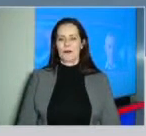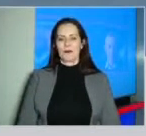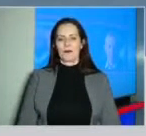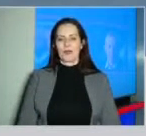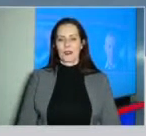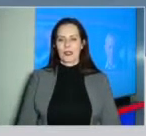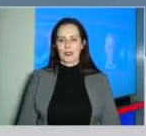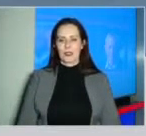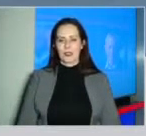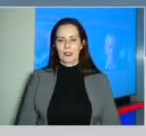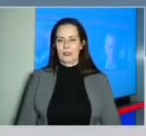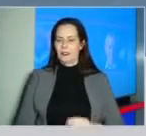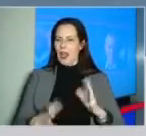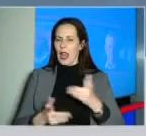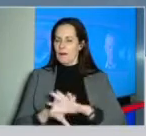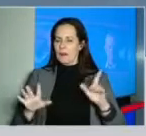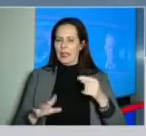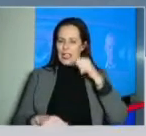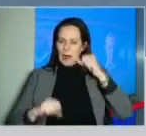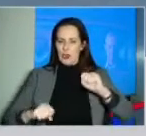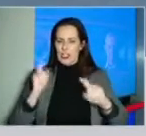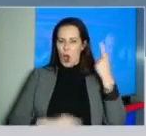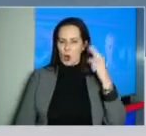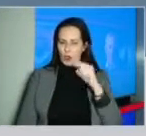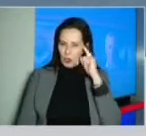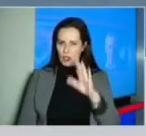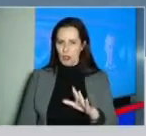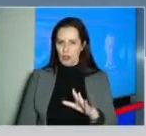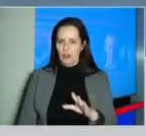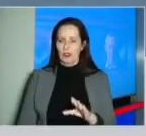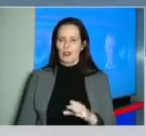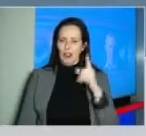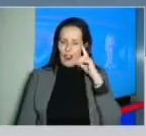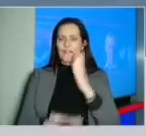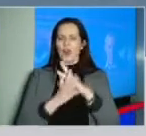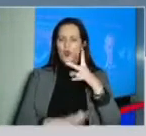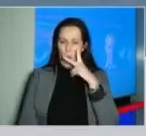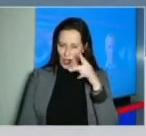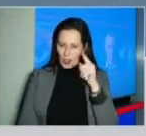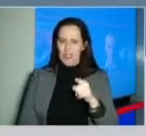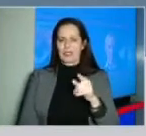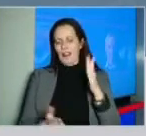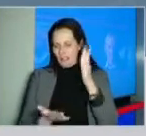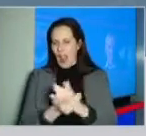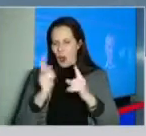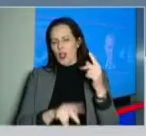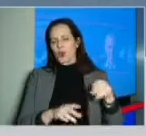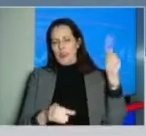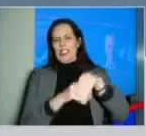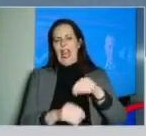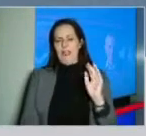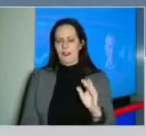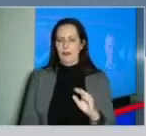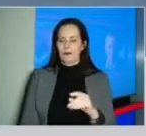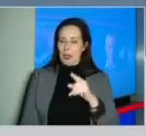וזה באמת אולי... למה בלעדיו זה לא היה קורה, אגב? אני חושבת שהחיבור... אני חושבת שכבר אחרי שהוא ראה שזה גמור, אז... אני אגיד לך למה,